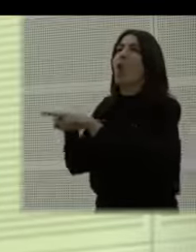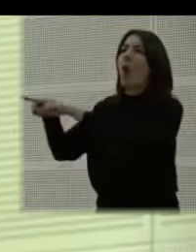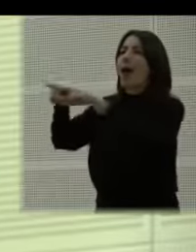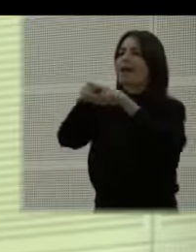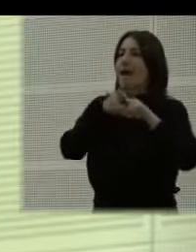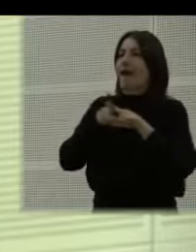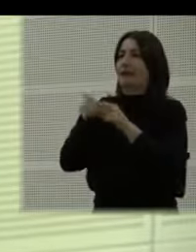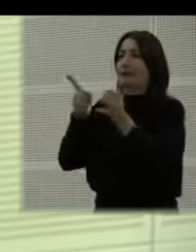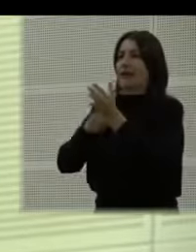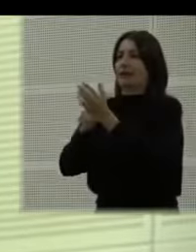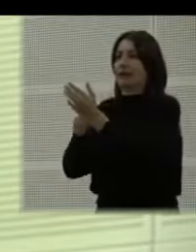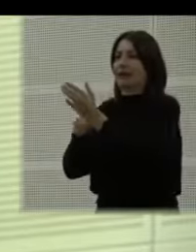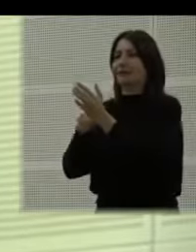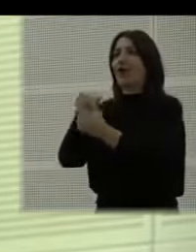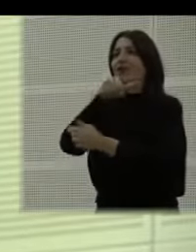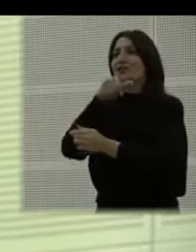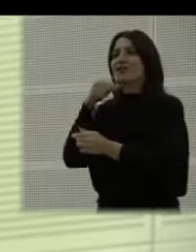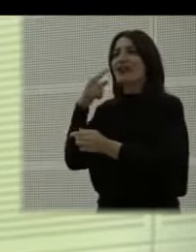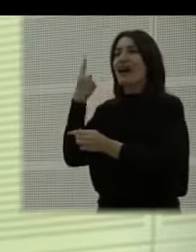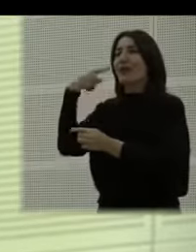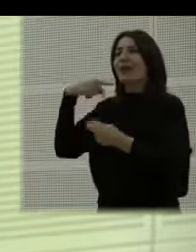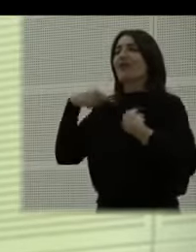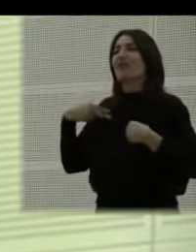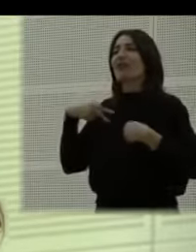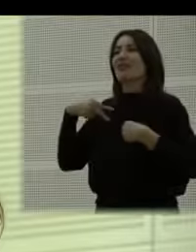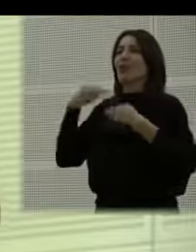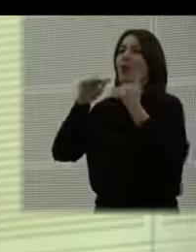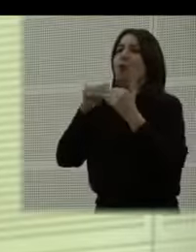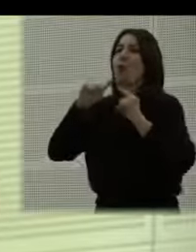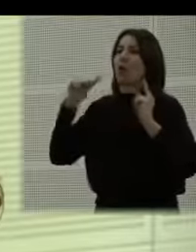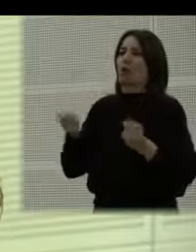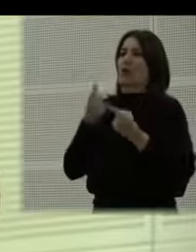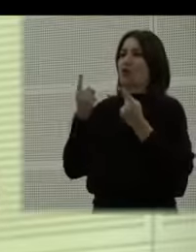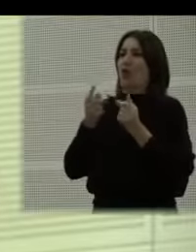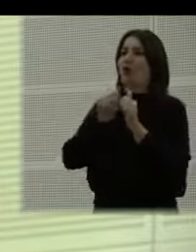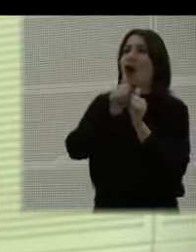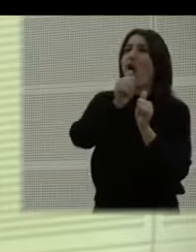serve anche a vivere in un mondo migliore.